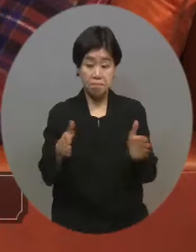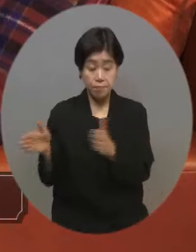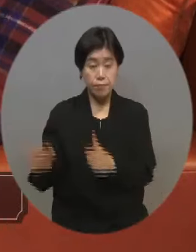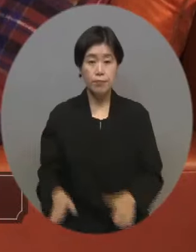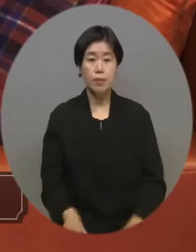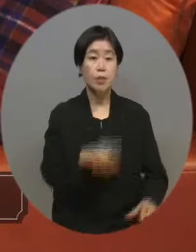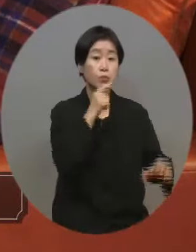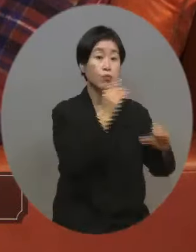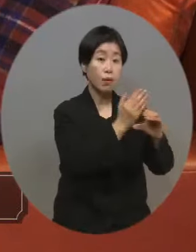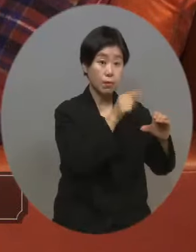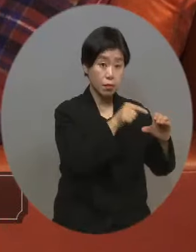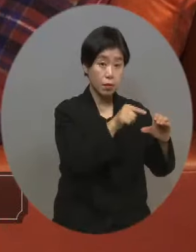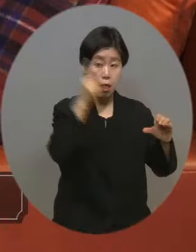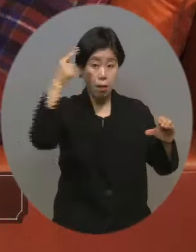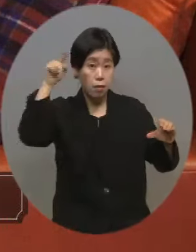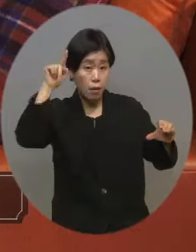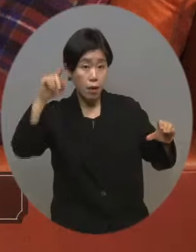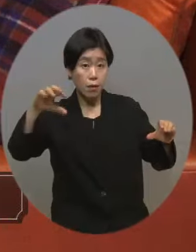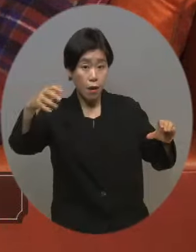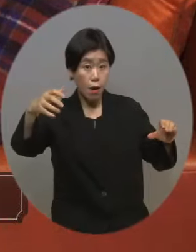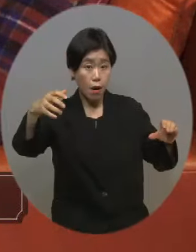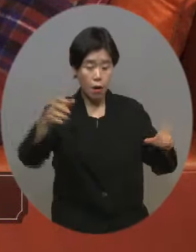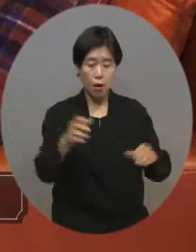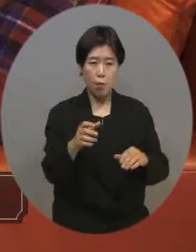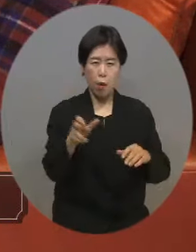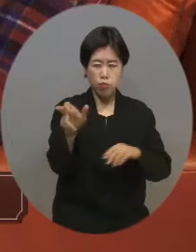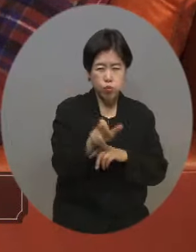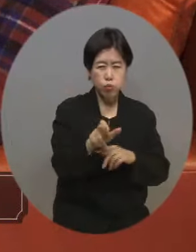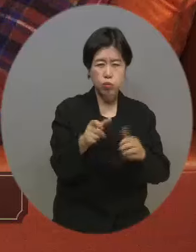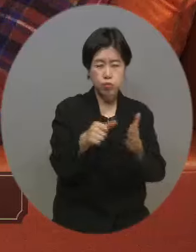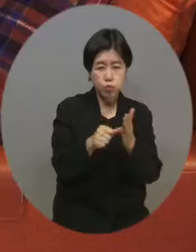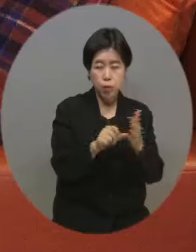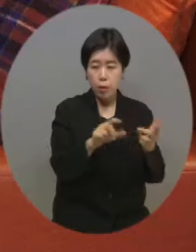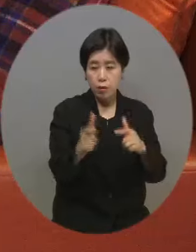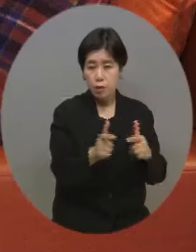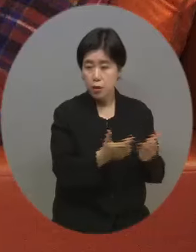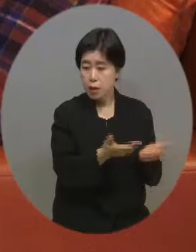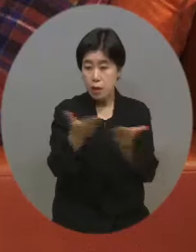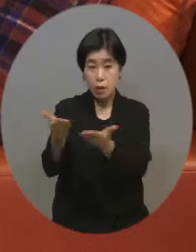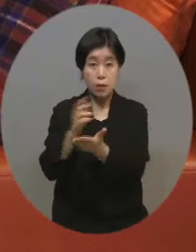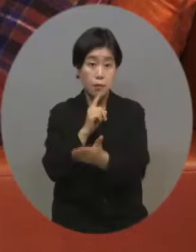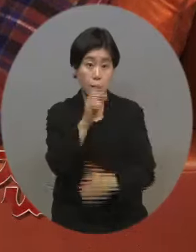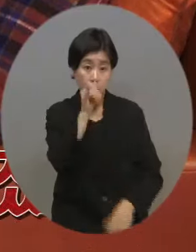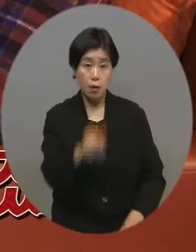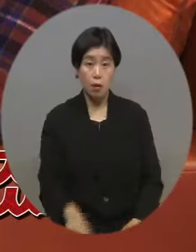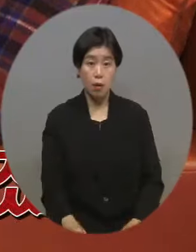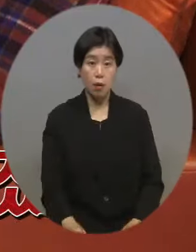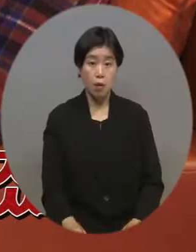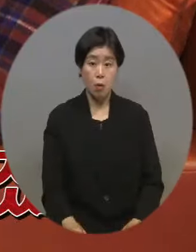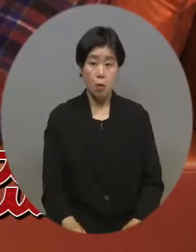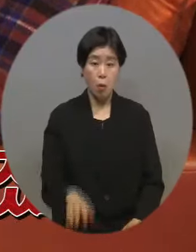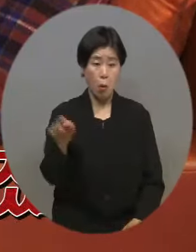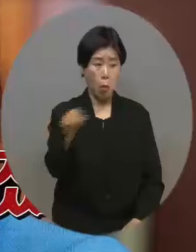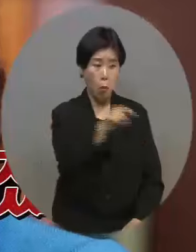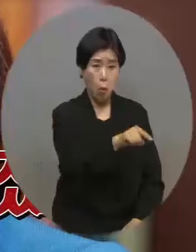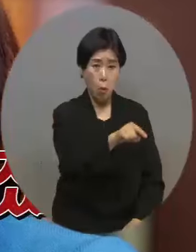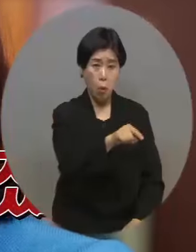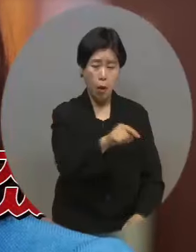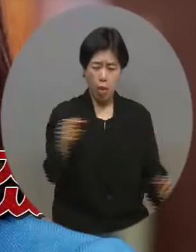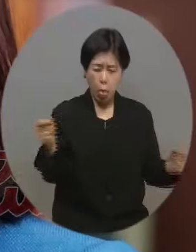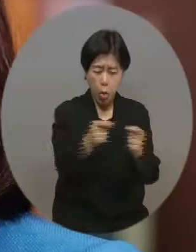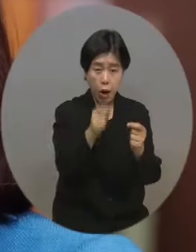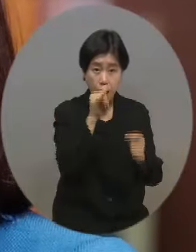러시아에 무기를 뭐 지원한다, 뭐 보내준다는 이야기들이 많이 나오면서 북한과 러시아가 굉장히 가까워졌다. 옛날보다 더. 그렇죠. 그리고